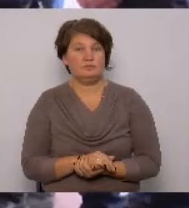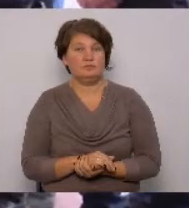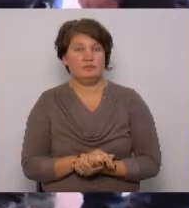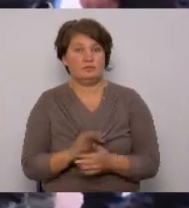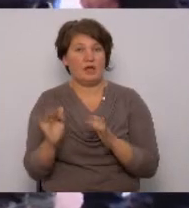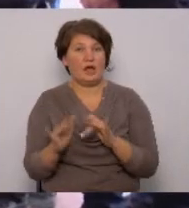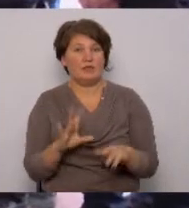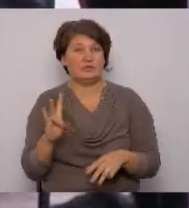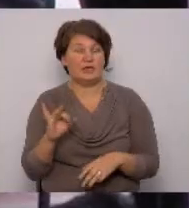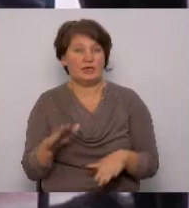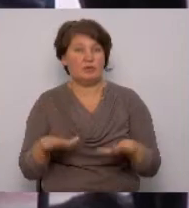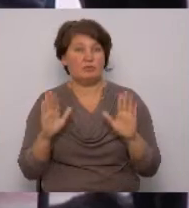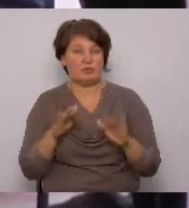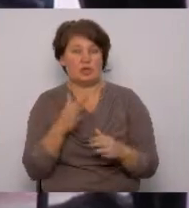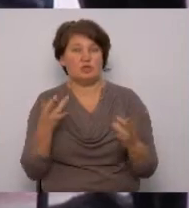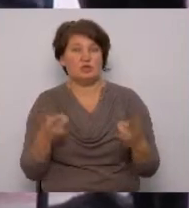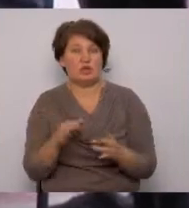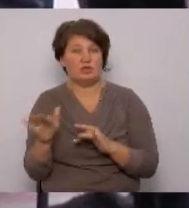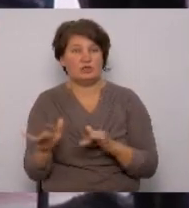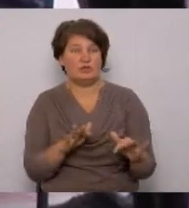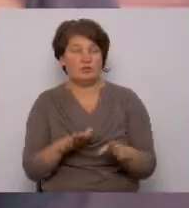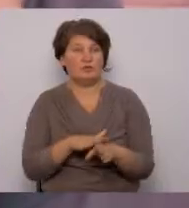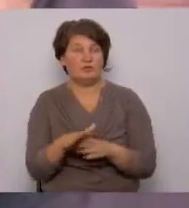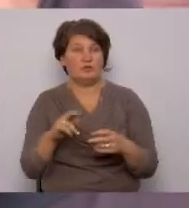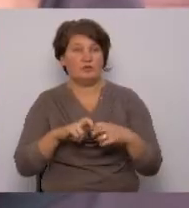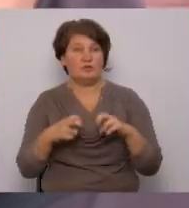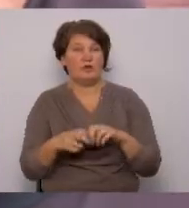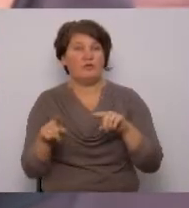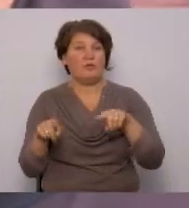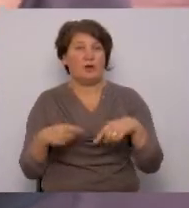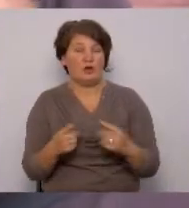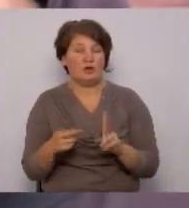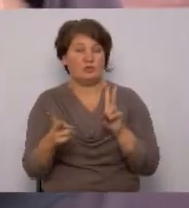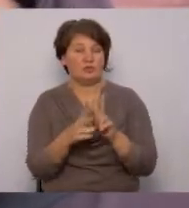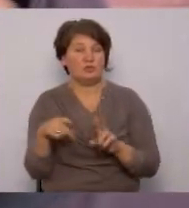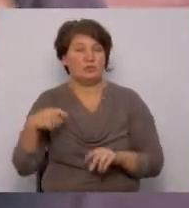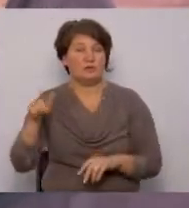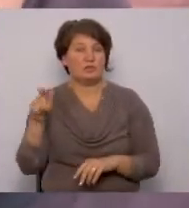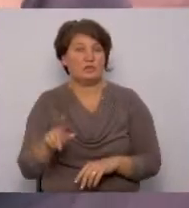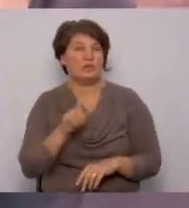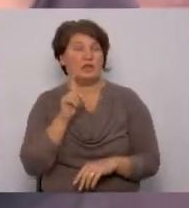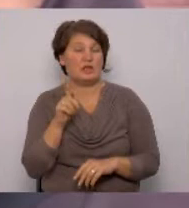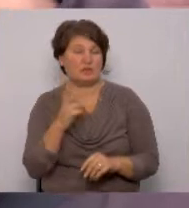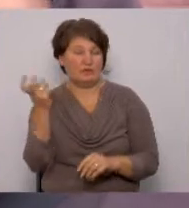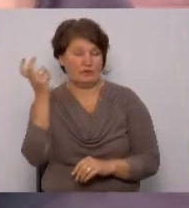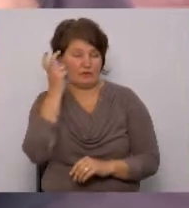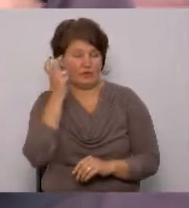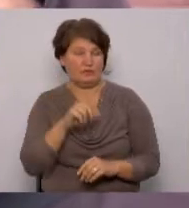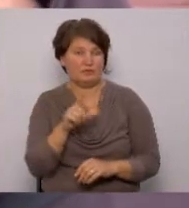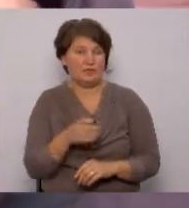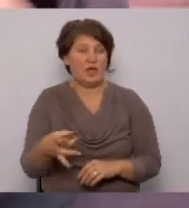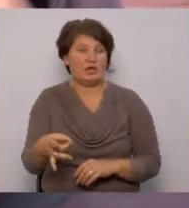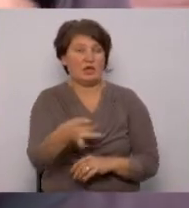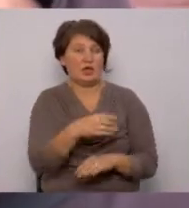Акційні капітуляції «Час діяти» відбулася у Івано-Франківську. Ми вимагаємо зустрічі президента Зеленського в Києві з